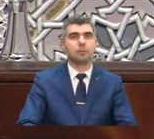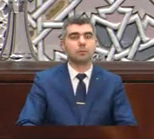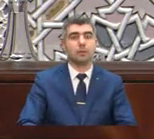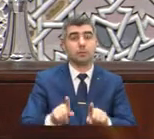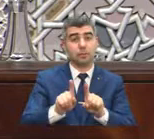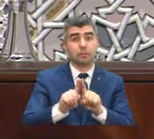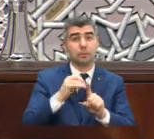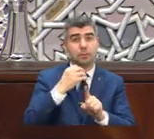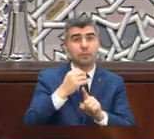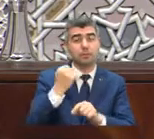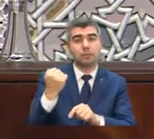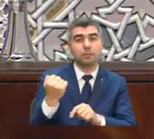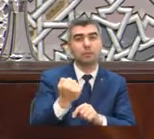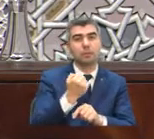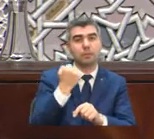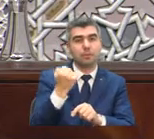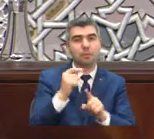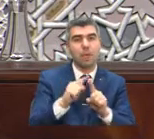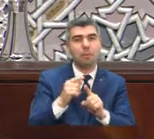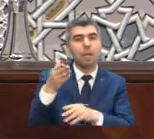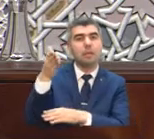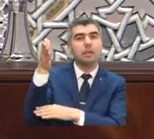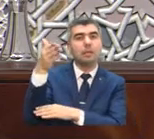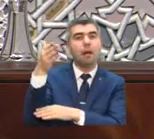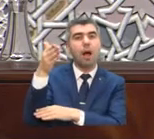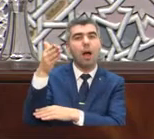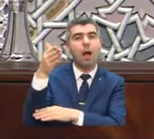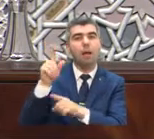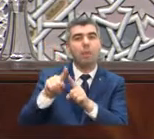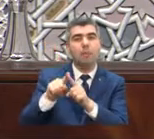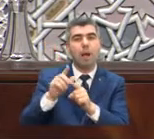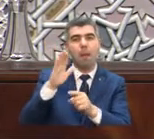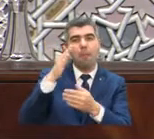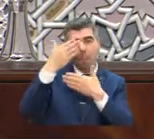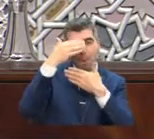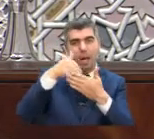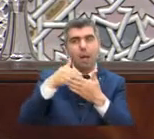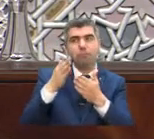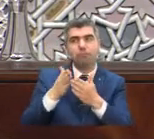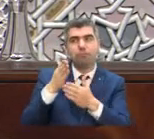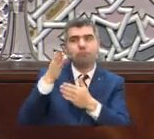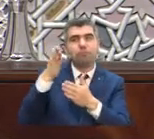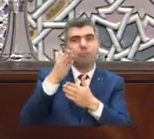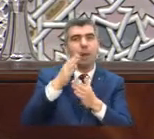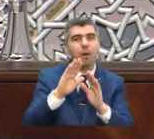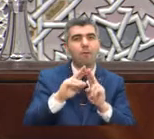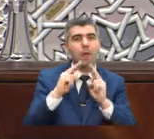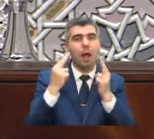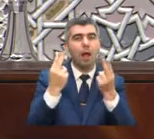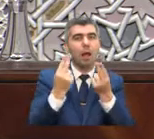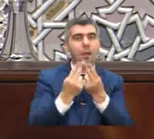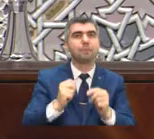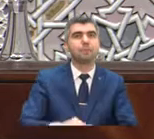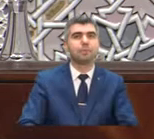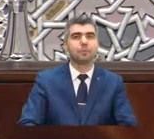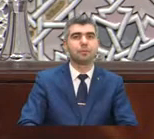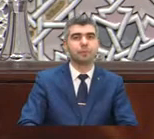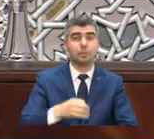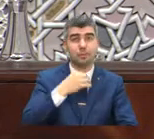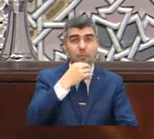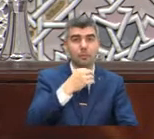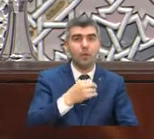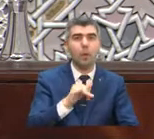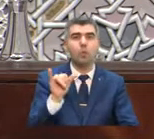مدة المواعيد التي تحددها القنصليات المغربية لفائدة مغاربة العالم عن فريق الأصالة والمعاصرة، ظروف ملابسة